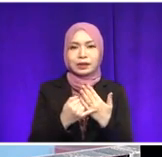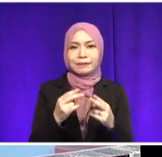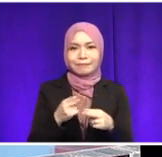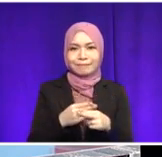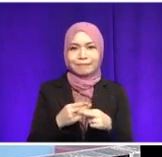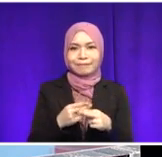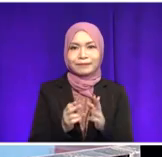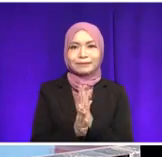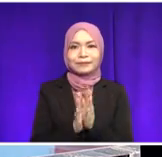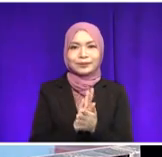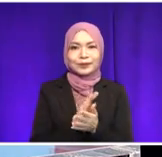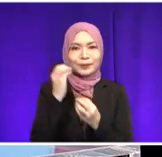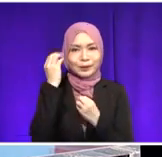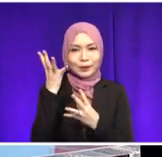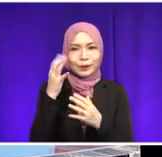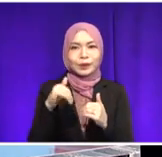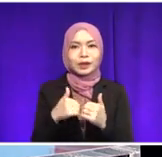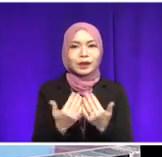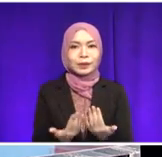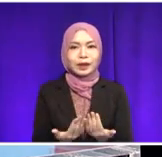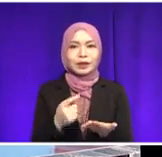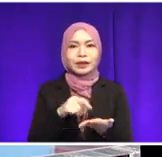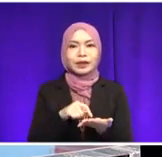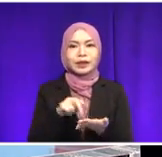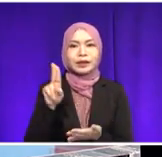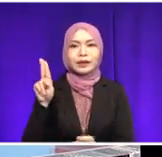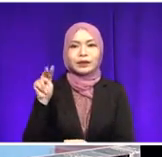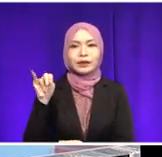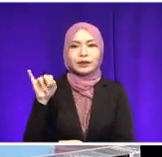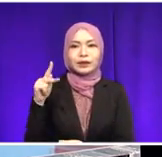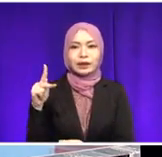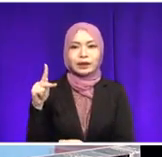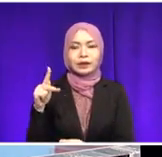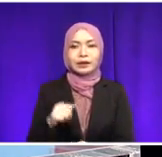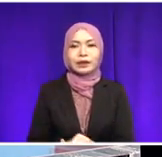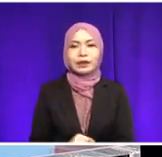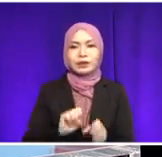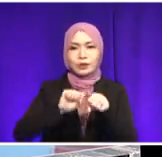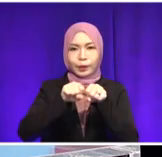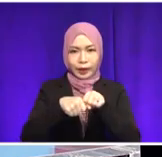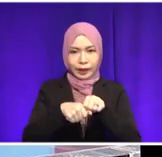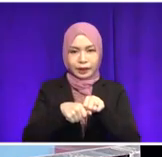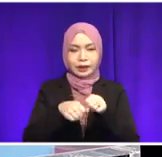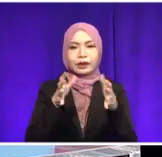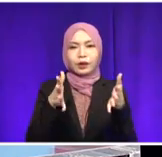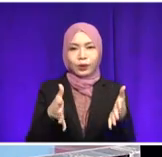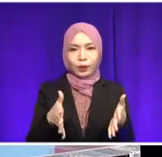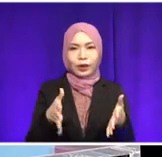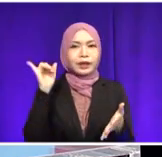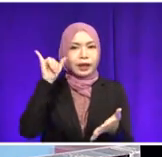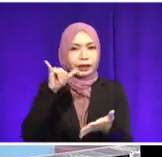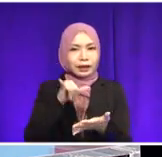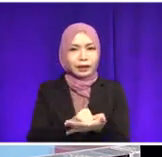berbanding dengan produk yang lain Nah jadi pelanggan lebih yakin baik jadi pelanggan lebih yakin maksudnya proses seterusnya itu lebih mudah